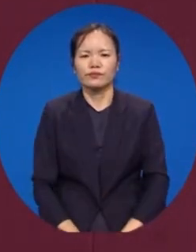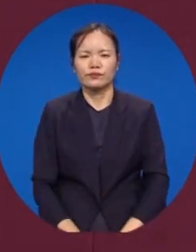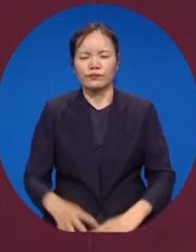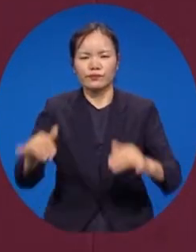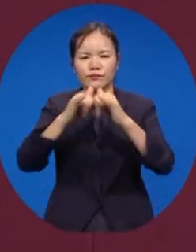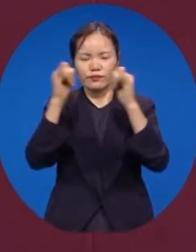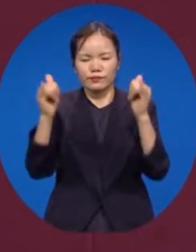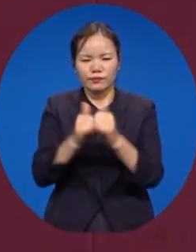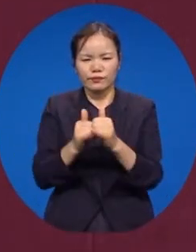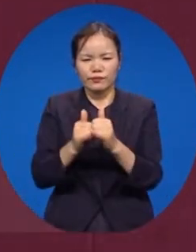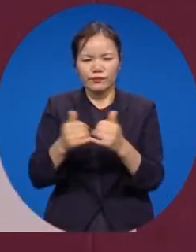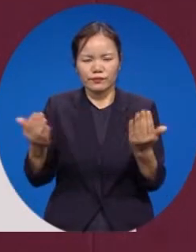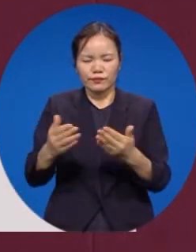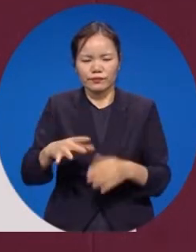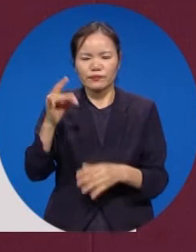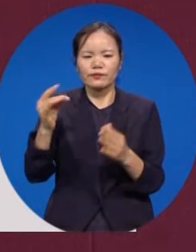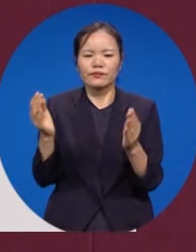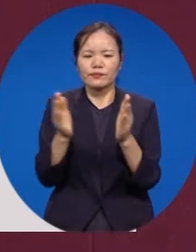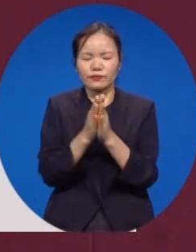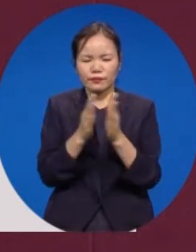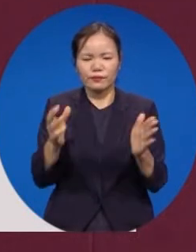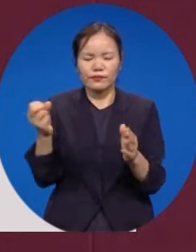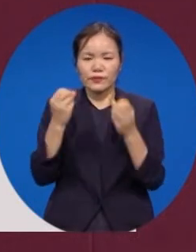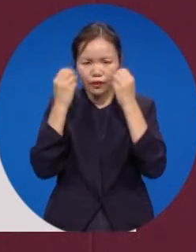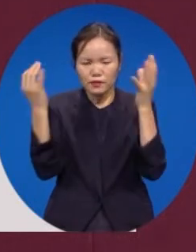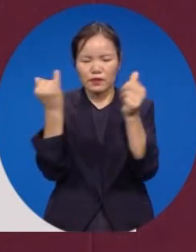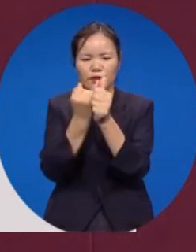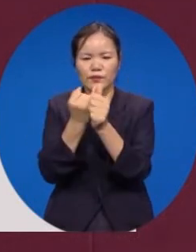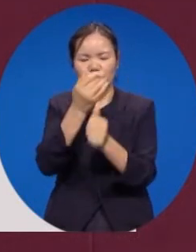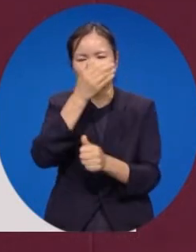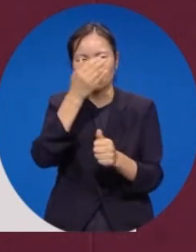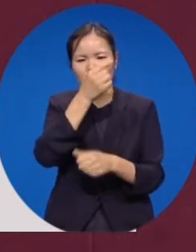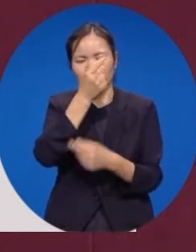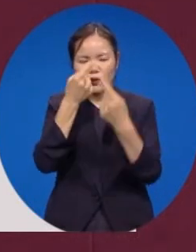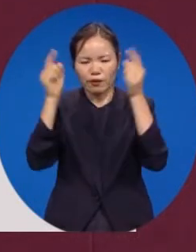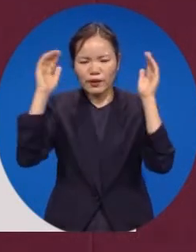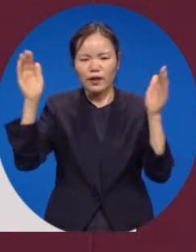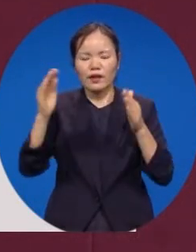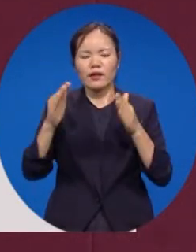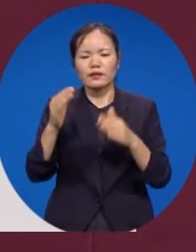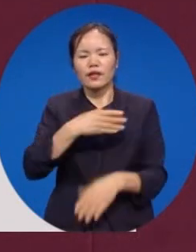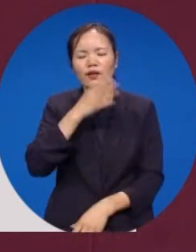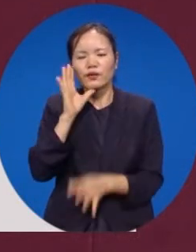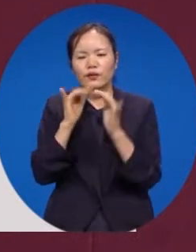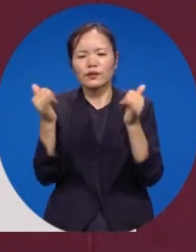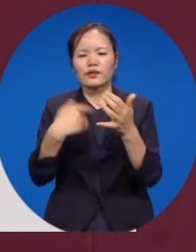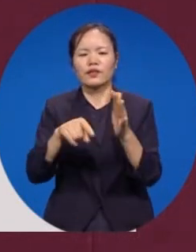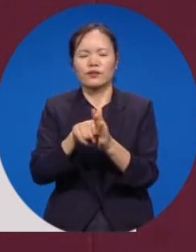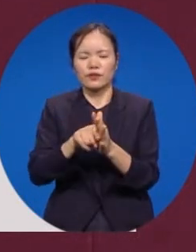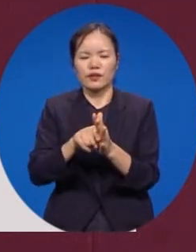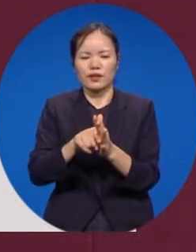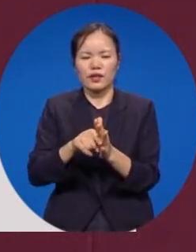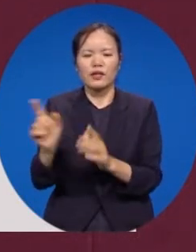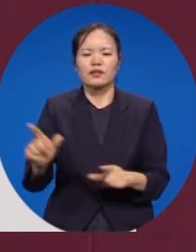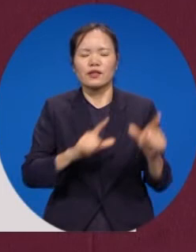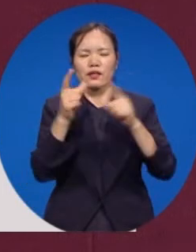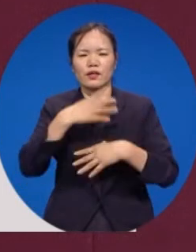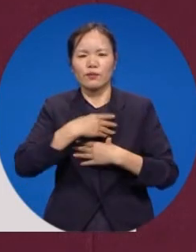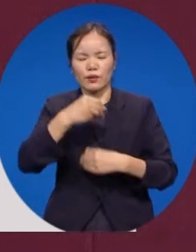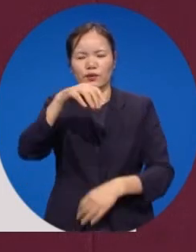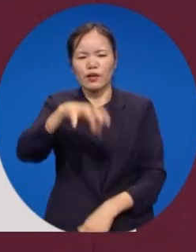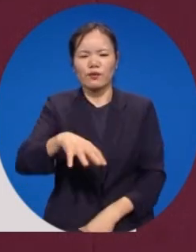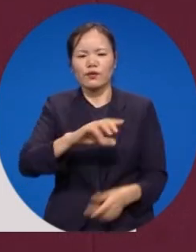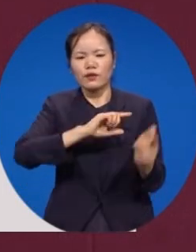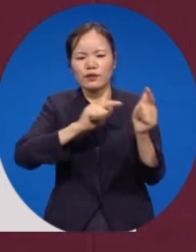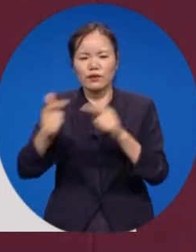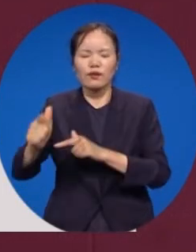사회 초년생 신혼부부, 대학생과 고령자들을 위해 이들이 편리한 지역에 다양한